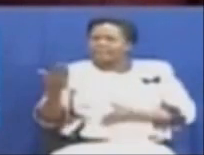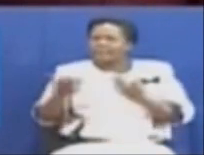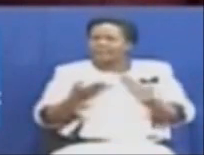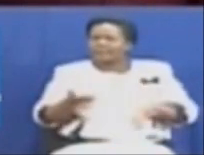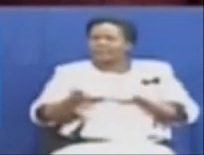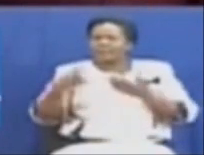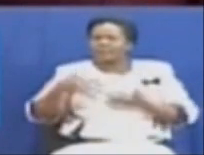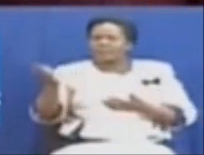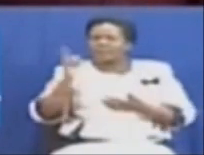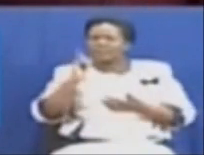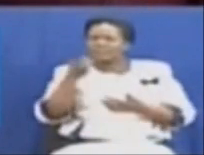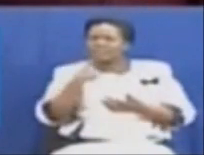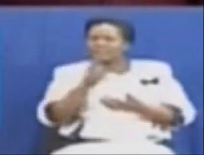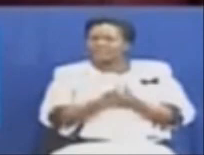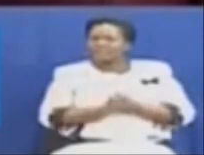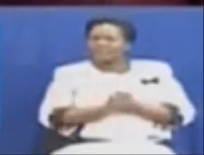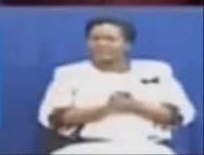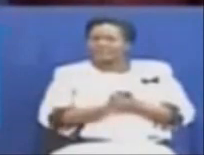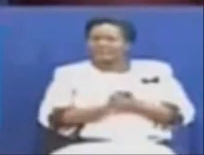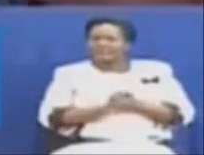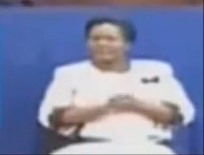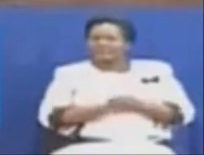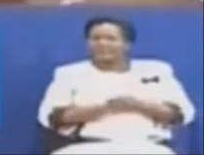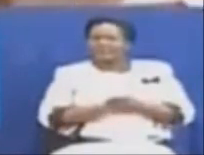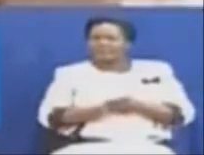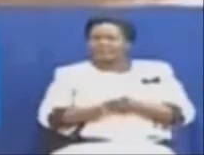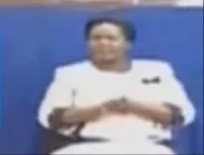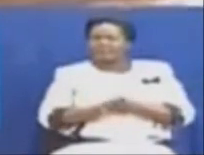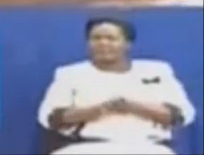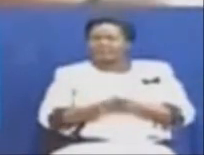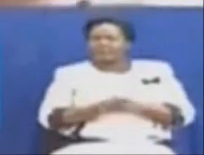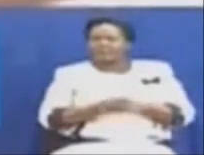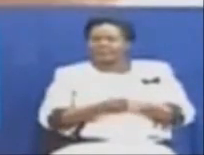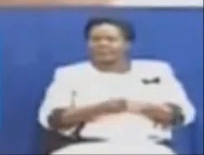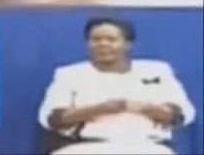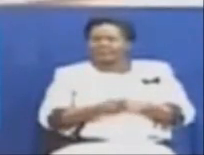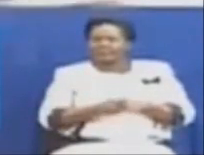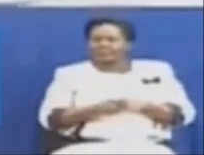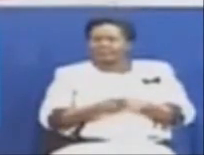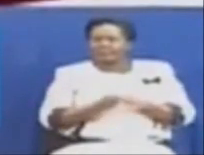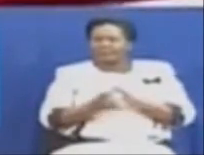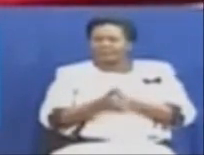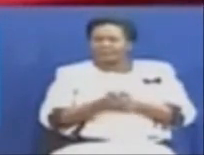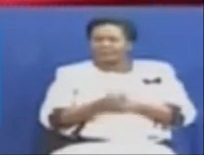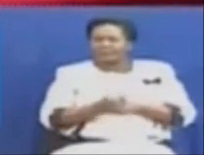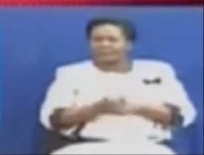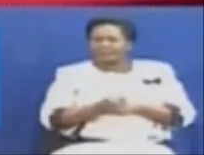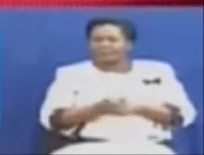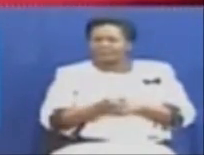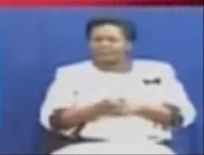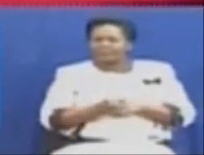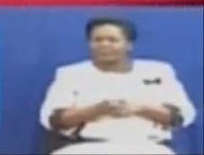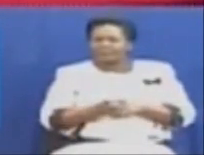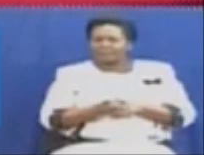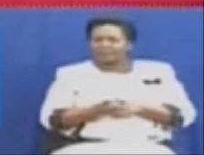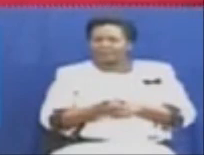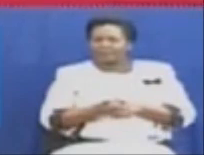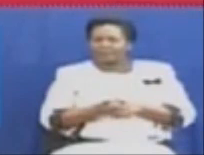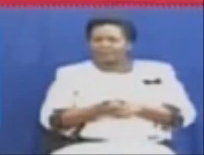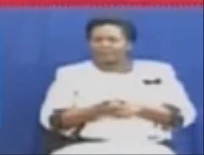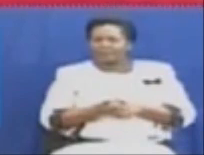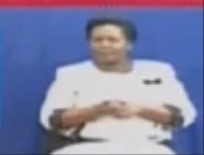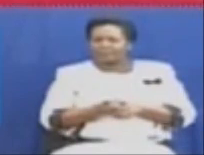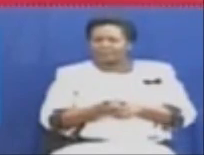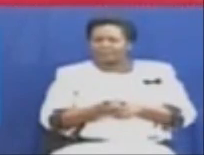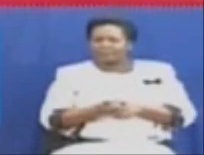goli kuwa kona kwa watani zangu wa Yanga. Kwa kweli nimestaajabu sana. Sasa Mheshimiwa Naibu Spika,